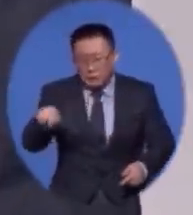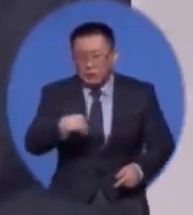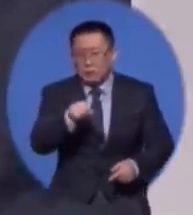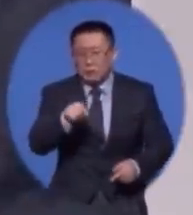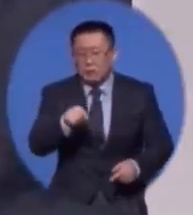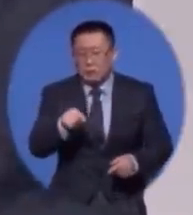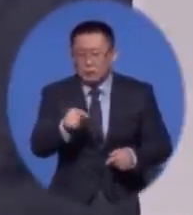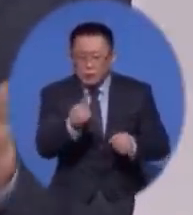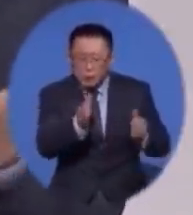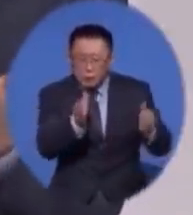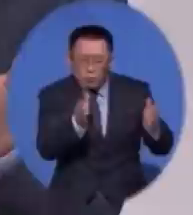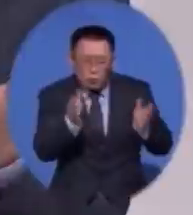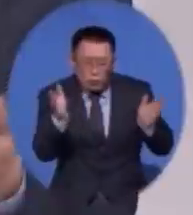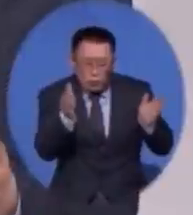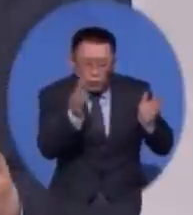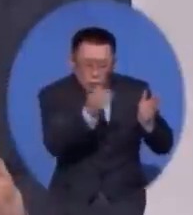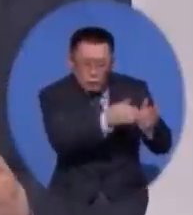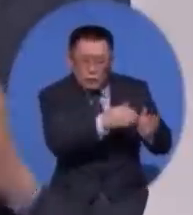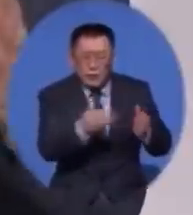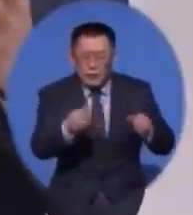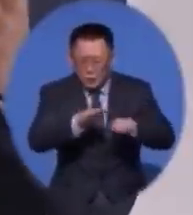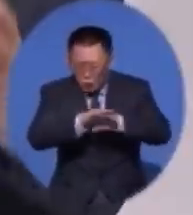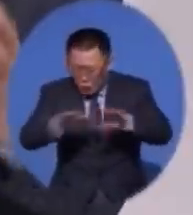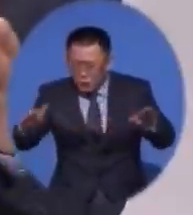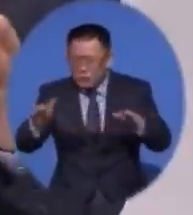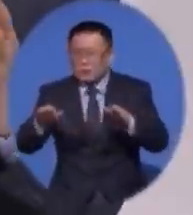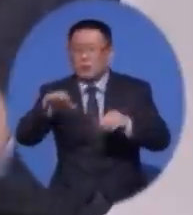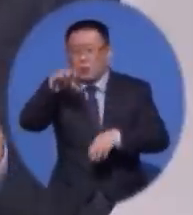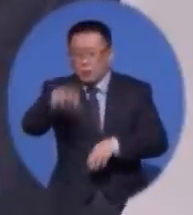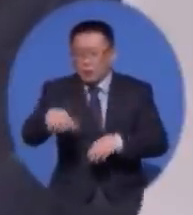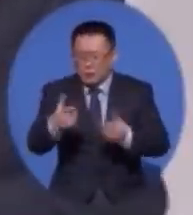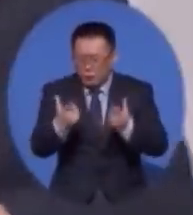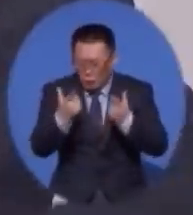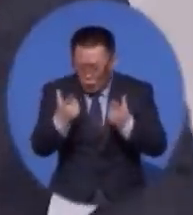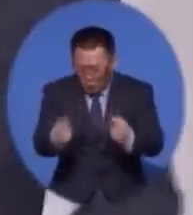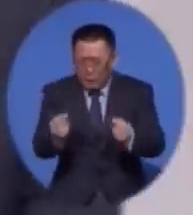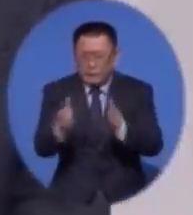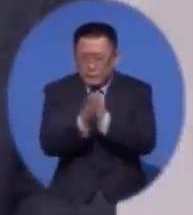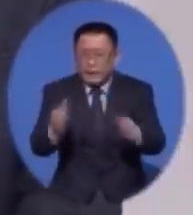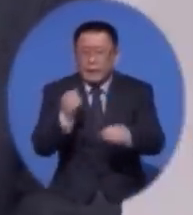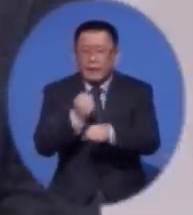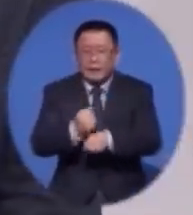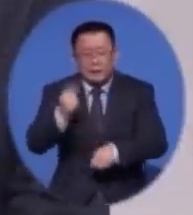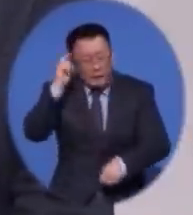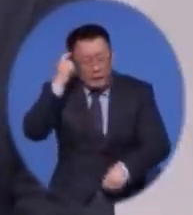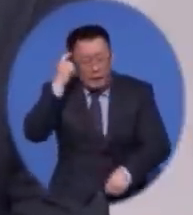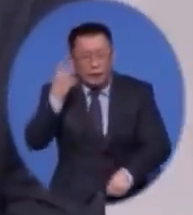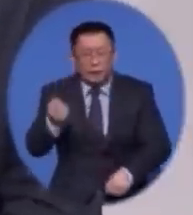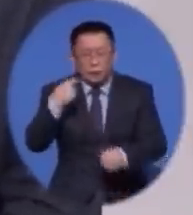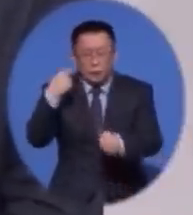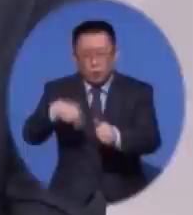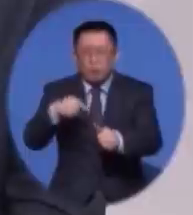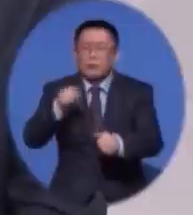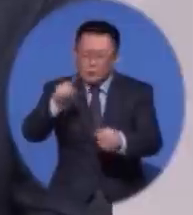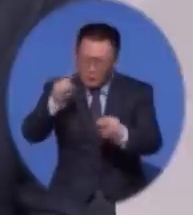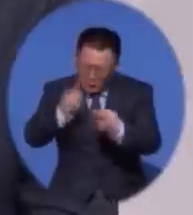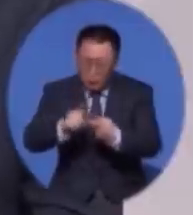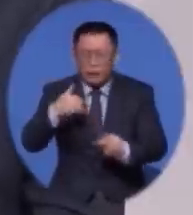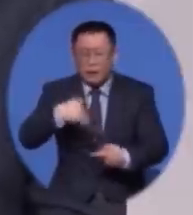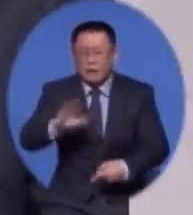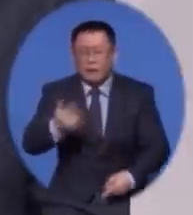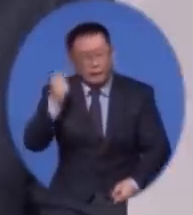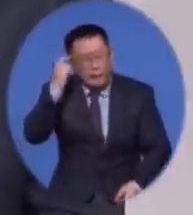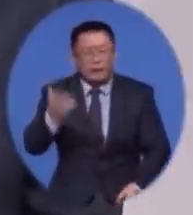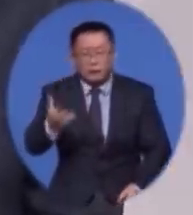기울어진 운동장이 아니라 좀더 평평한 운동장에 똑같이 기회를 갖고 출발해야 된다라고 하는 교육은 저는 그렇게 가야 된다고 봅니다.